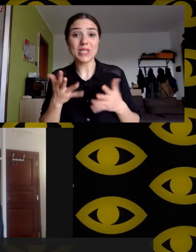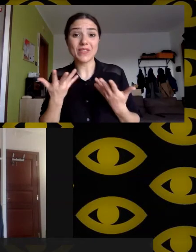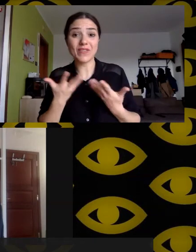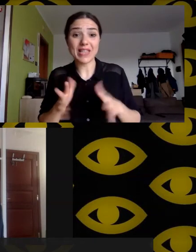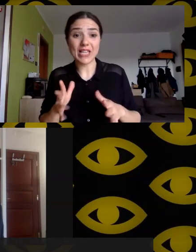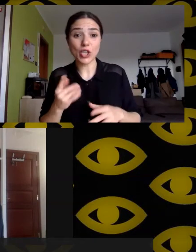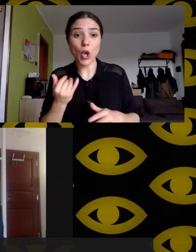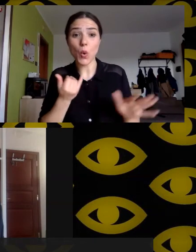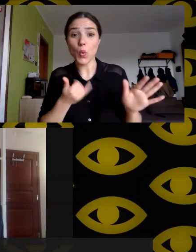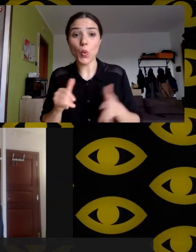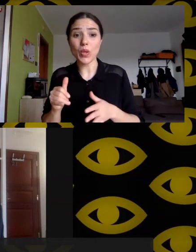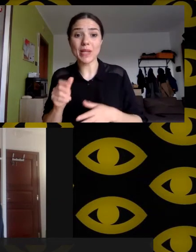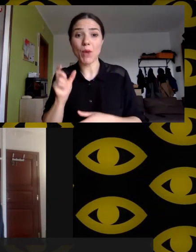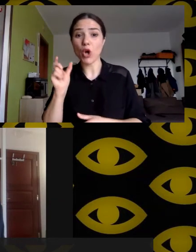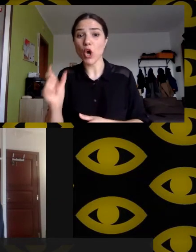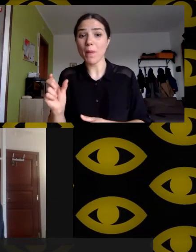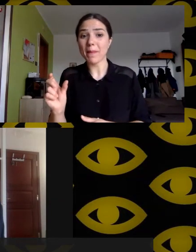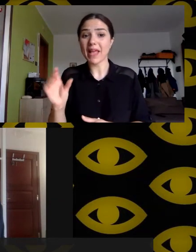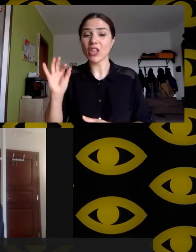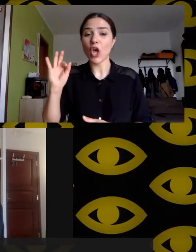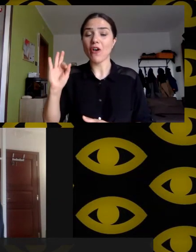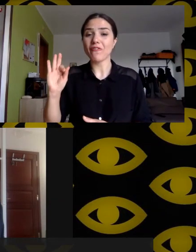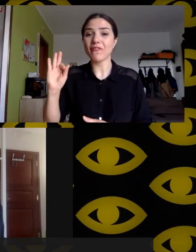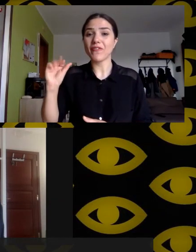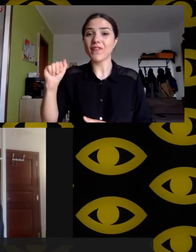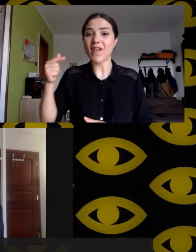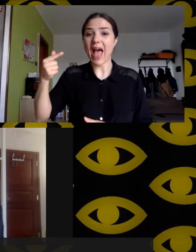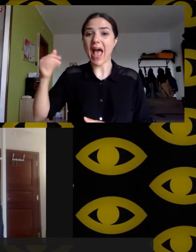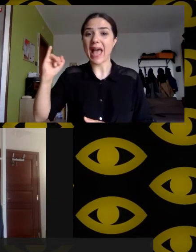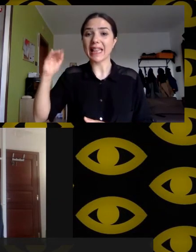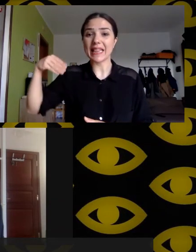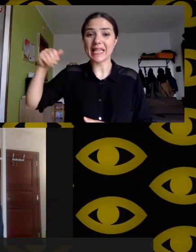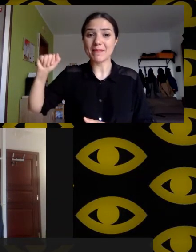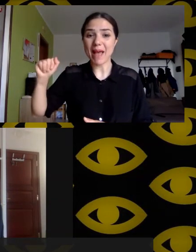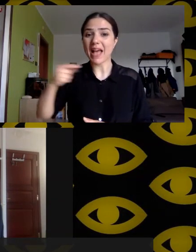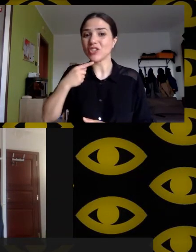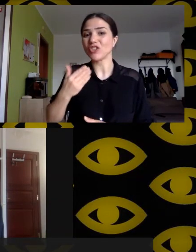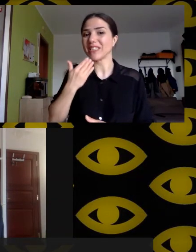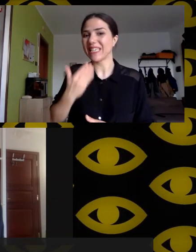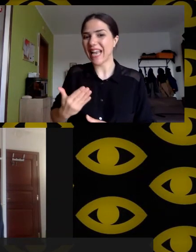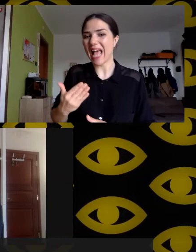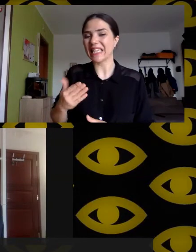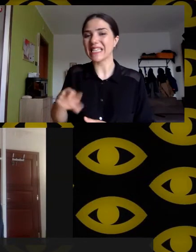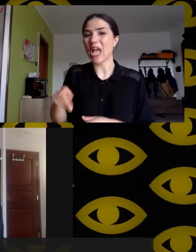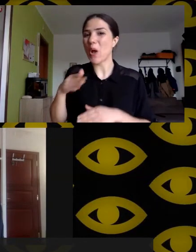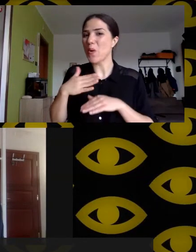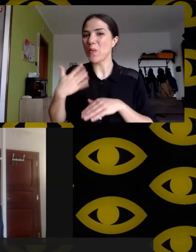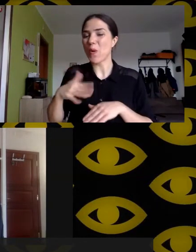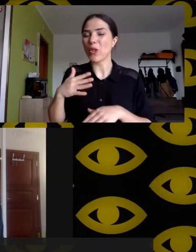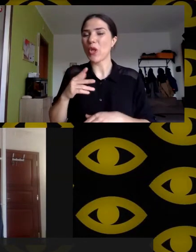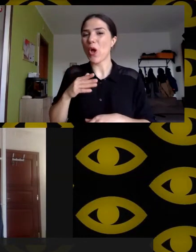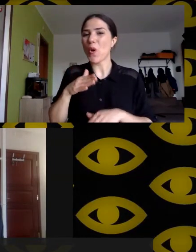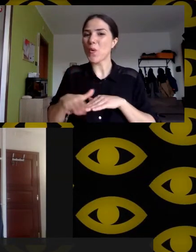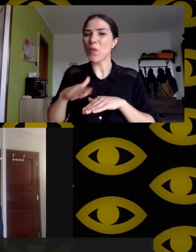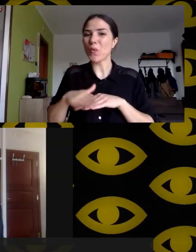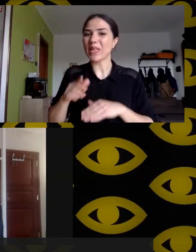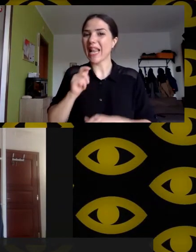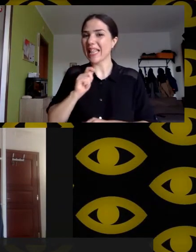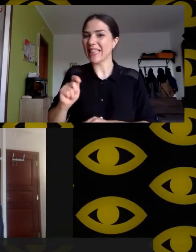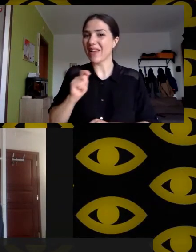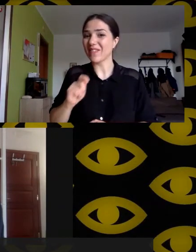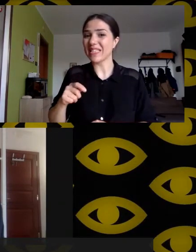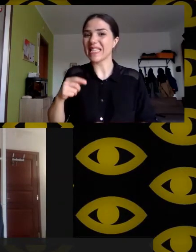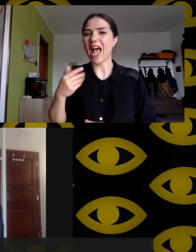che dice: grazie Dario, grazie Annalisa per questa bellissima, emozionante e utilissima intervista. Ancora complimenti Dario, continua